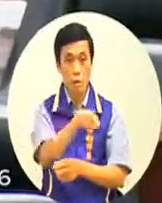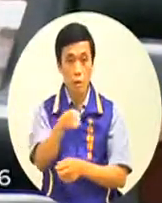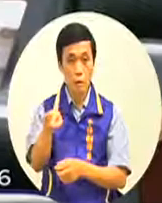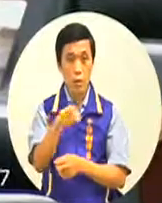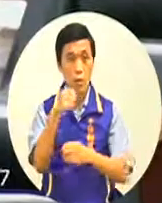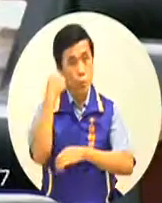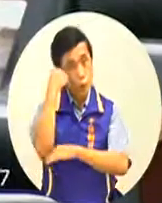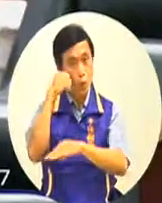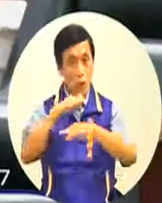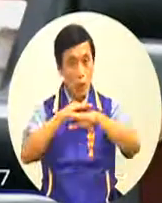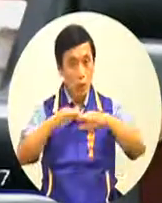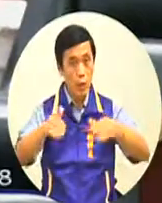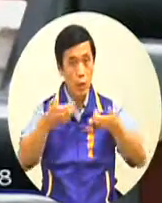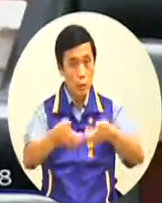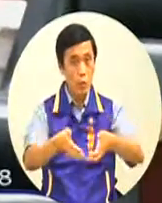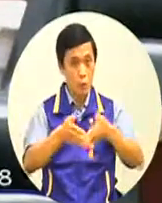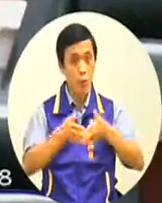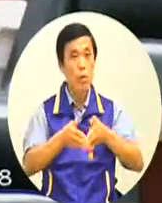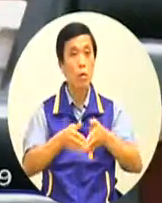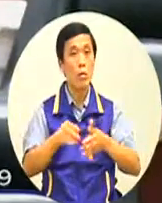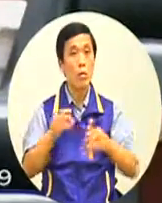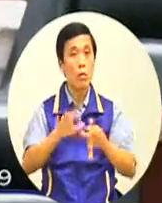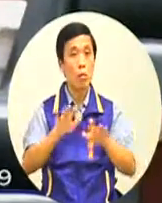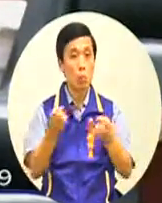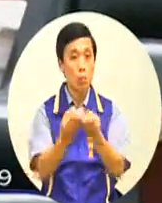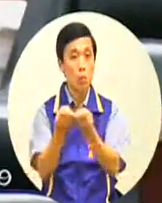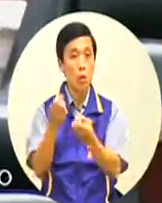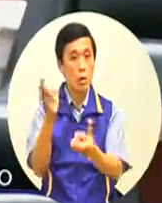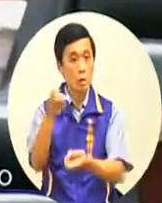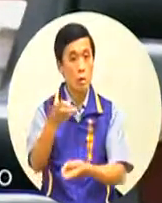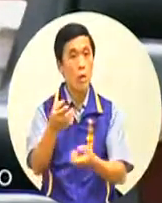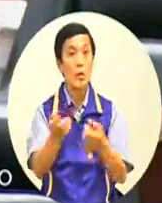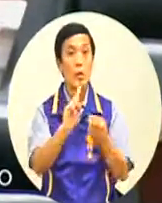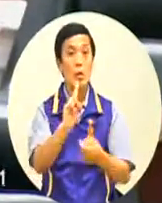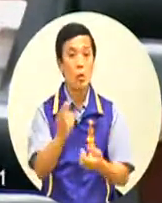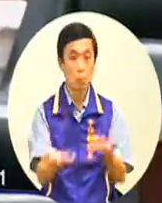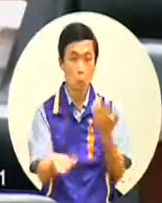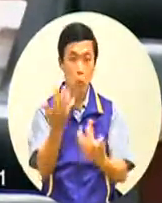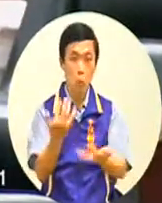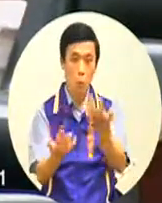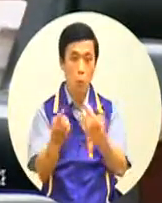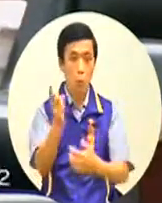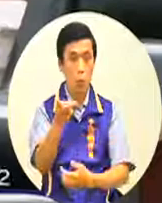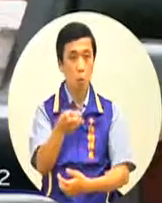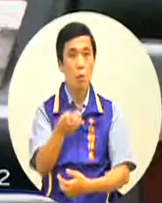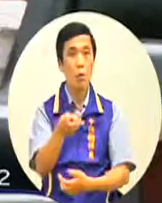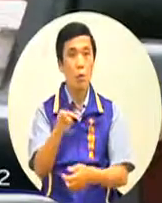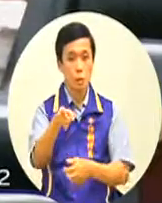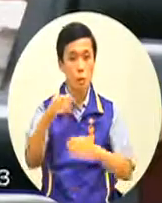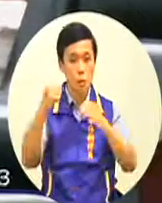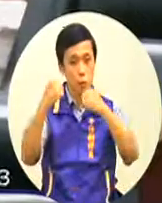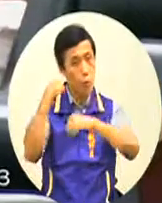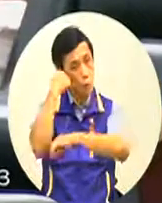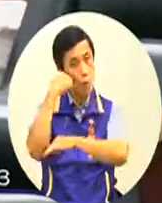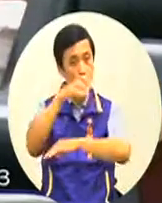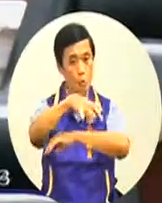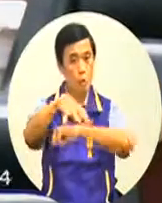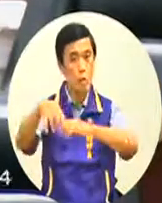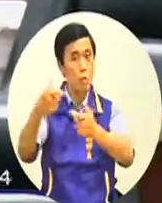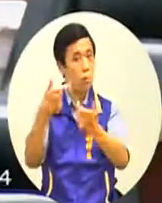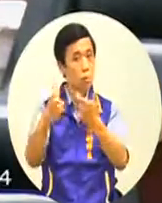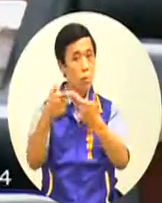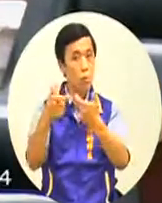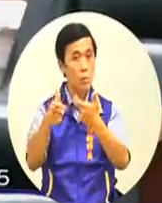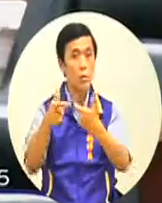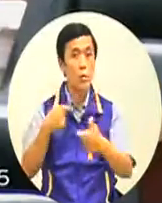的事实，两次意外的火灾，那边的环境的确不适合任何人在那边居住了。那我